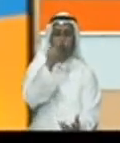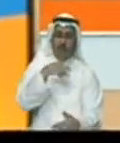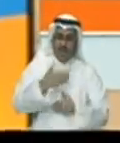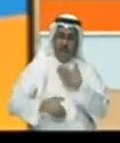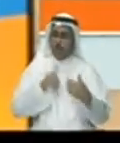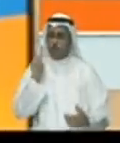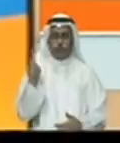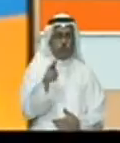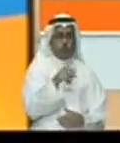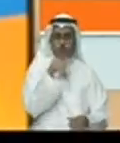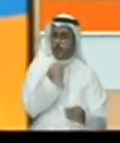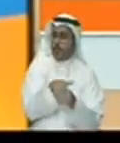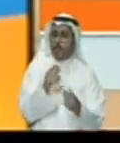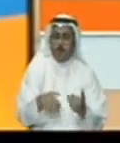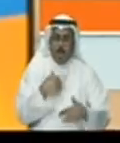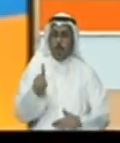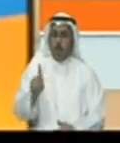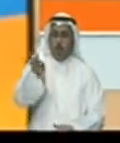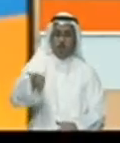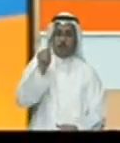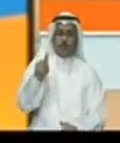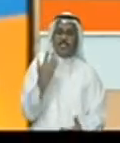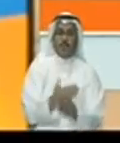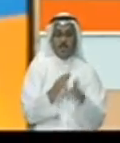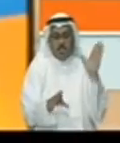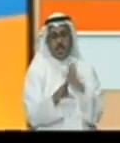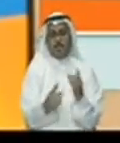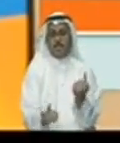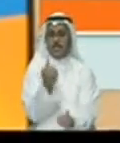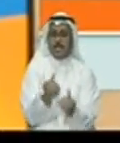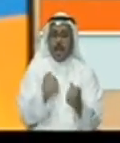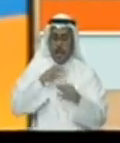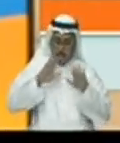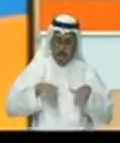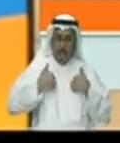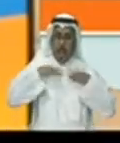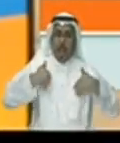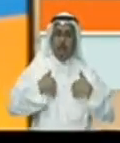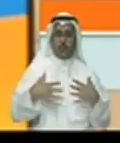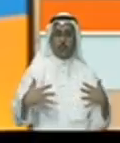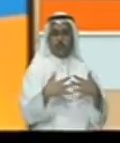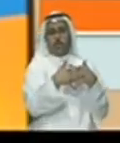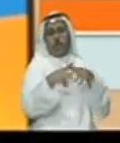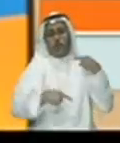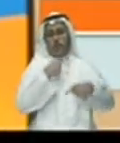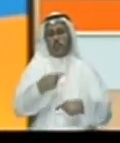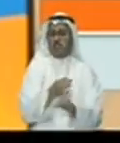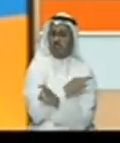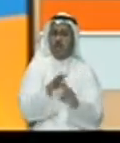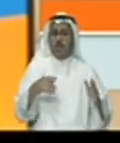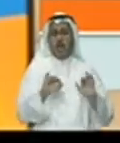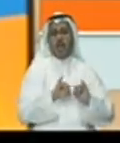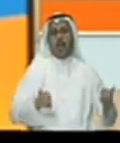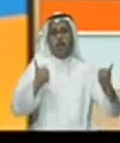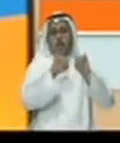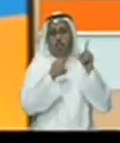العربية السعودية في كل المجالات الزراعية. نحن على تعاون مستمر مع هذه